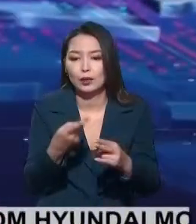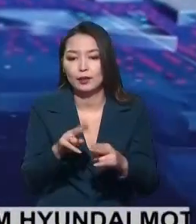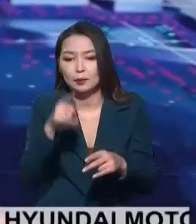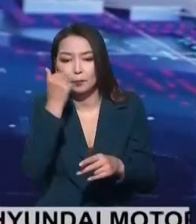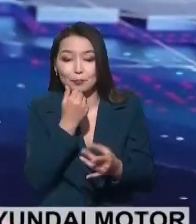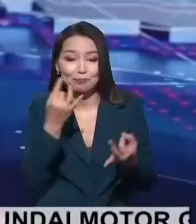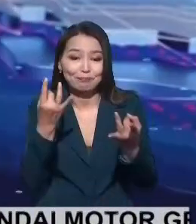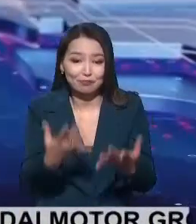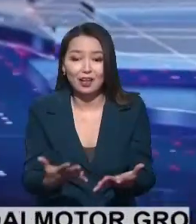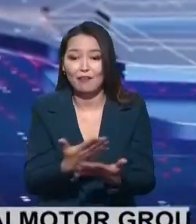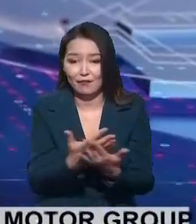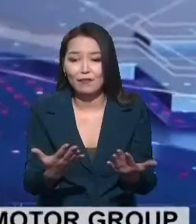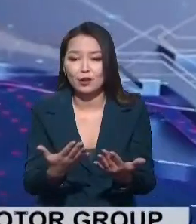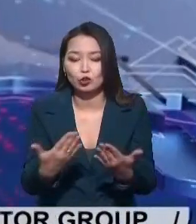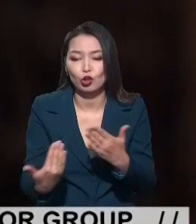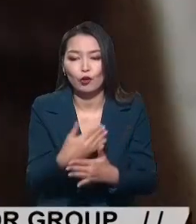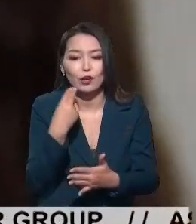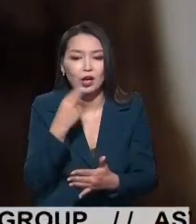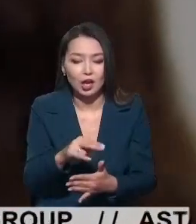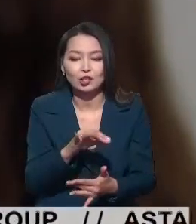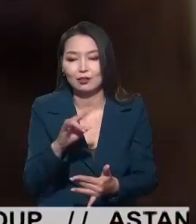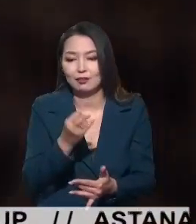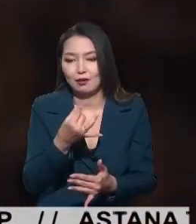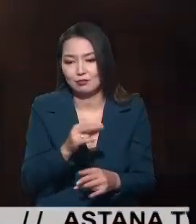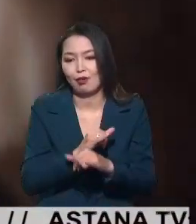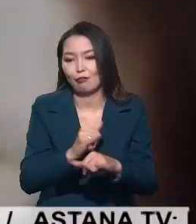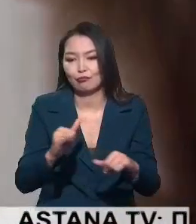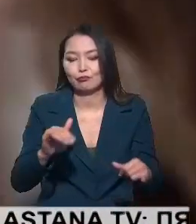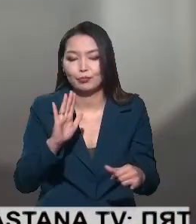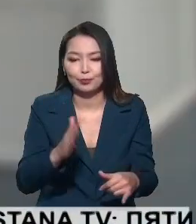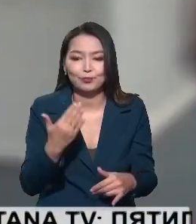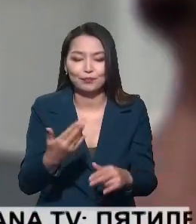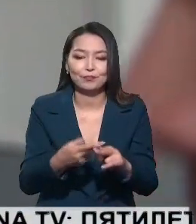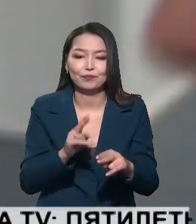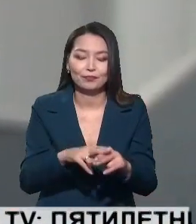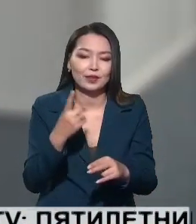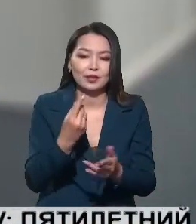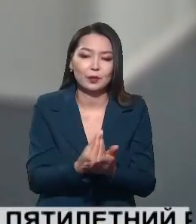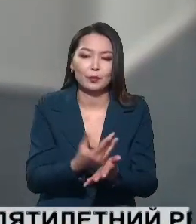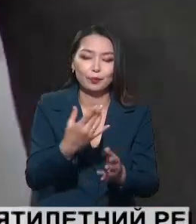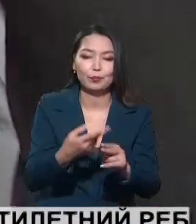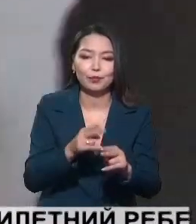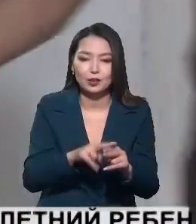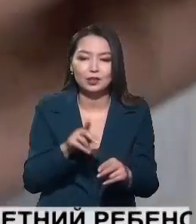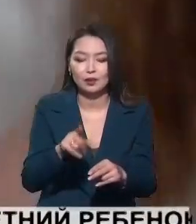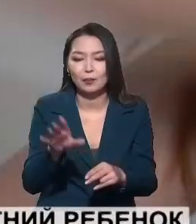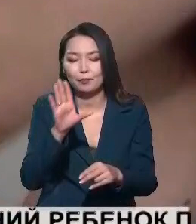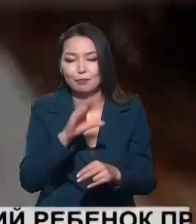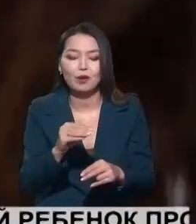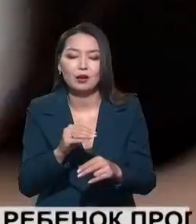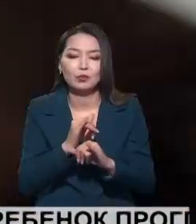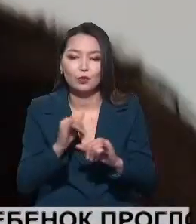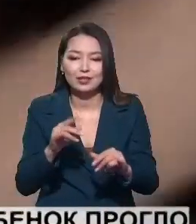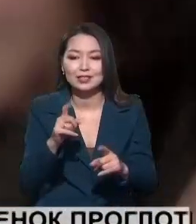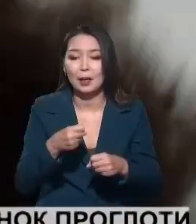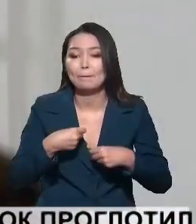и формируется новое качество нации. Эксперты назвали закон одним из самых прогрессивных на постсоветском пространстве. Теперь за побои